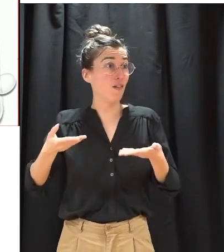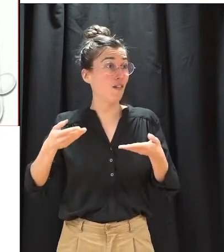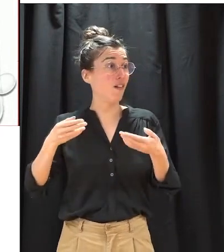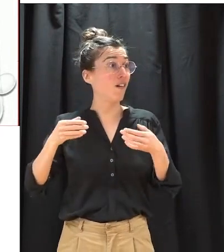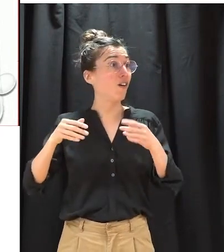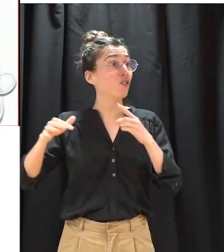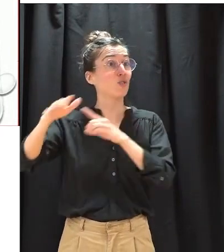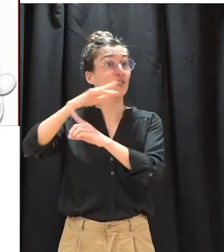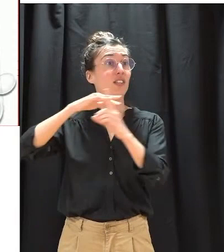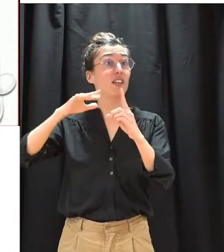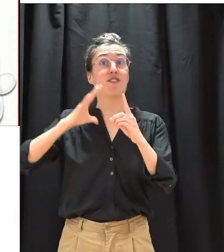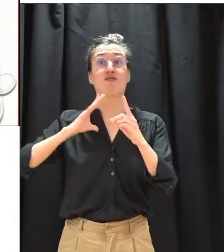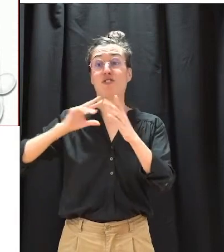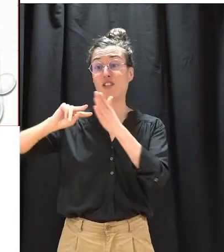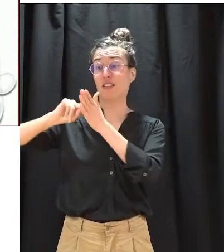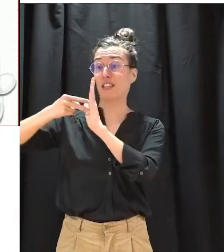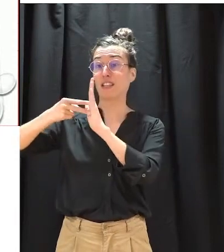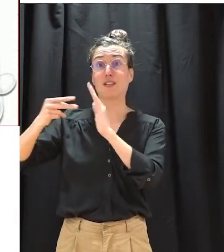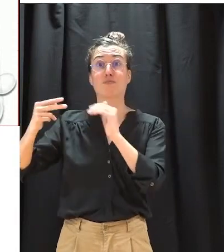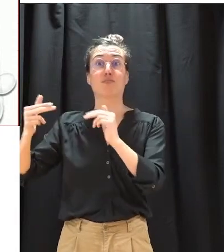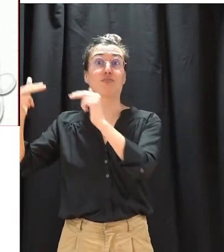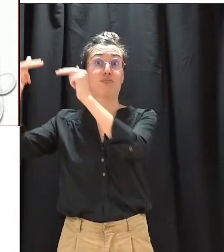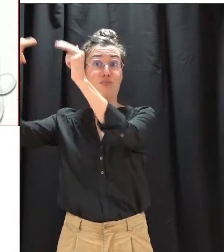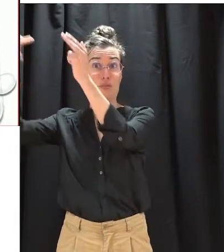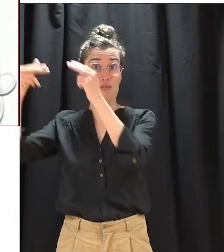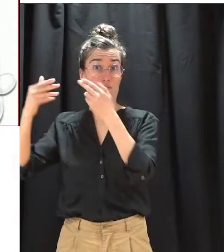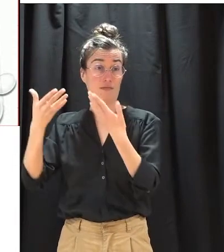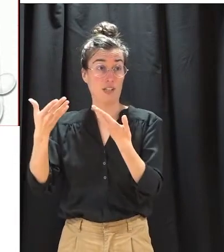d'une normalisation.